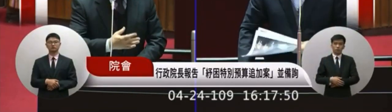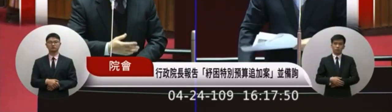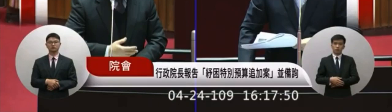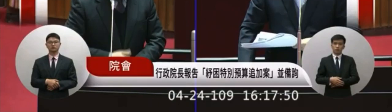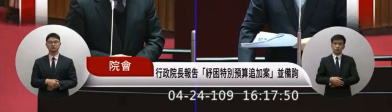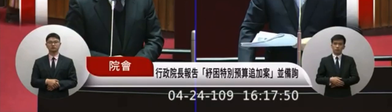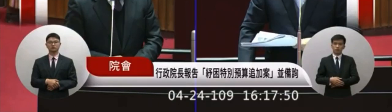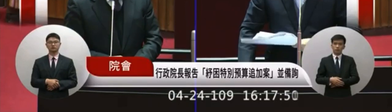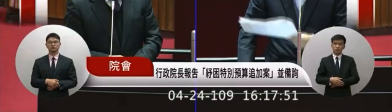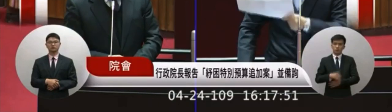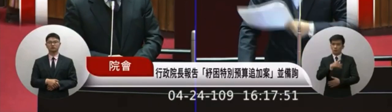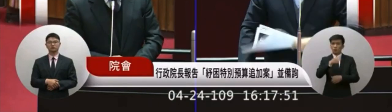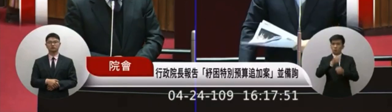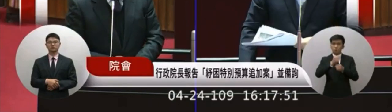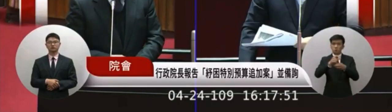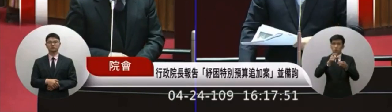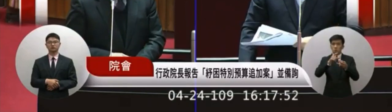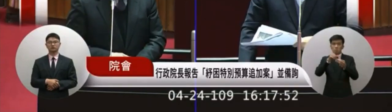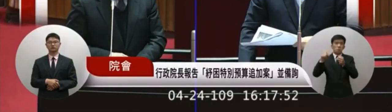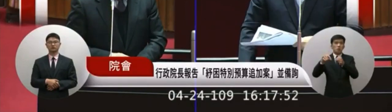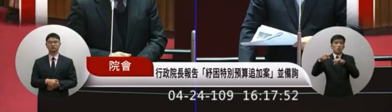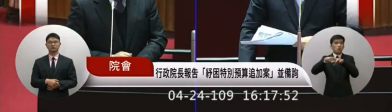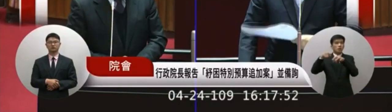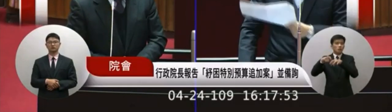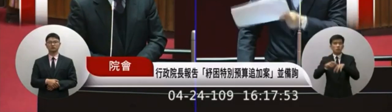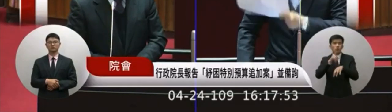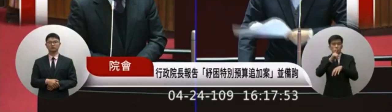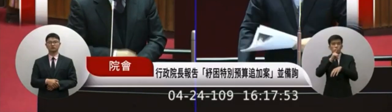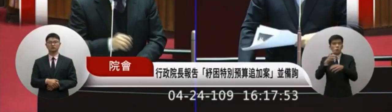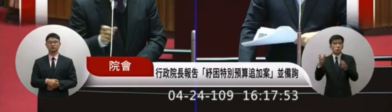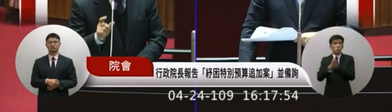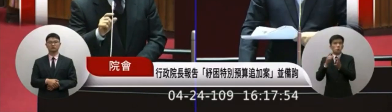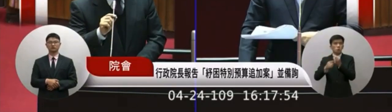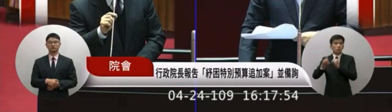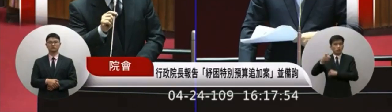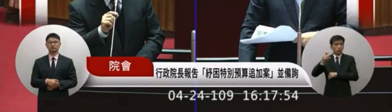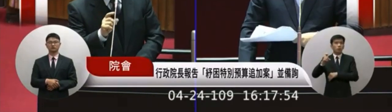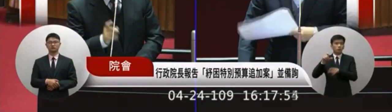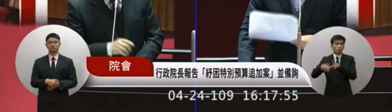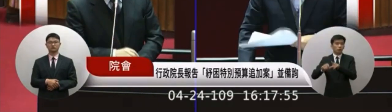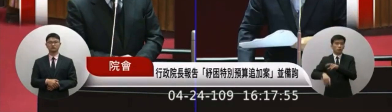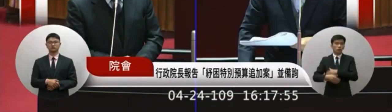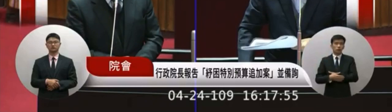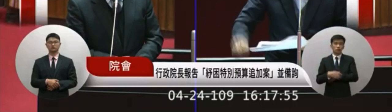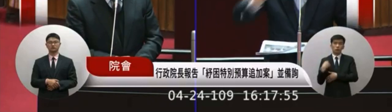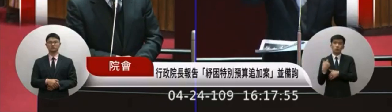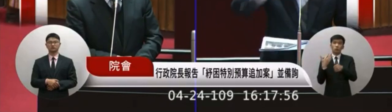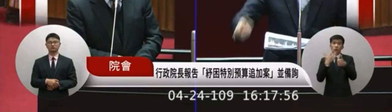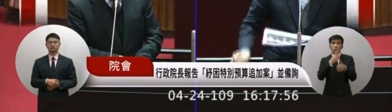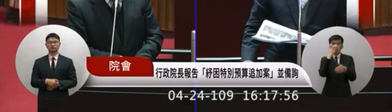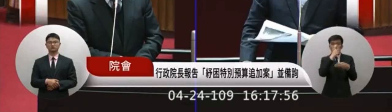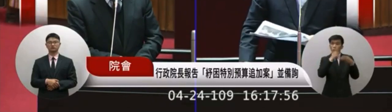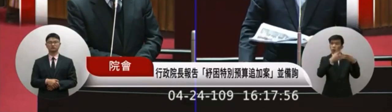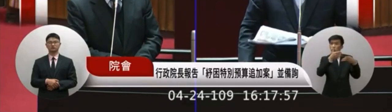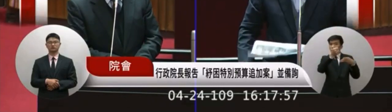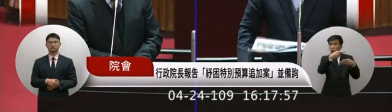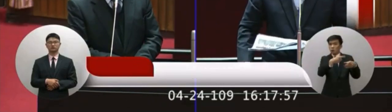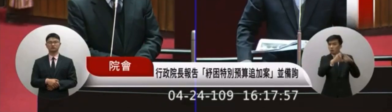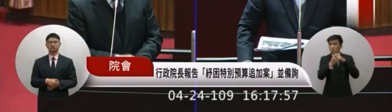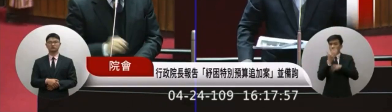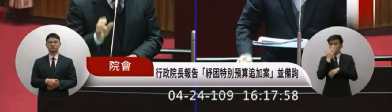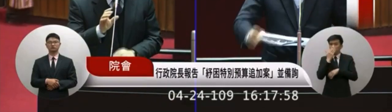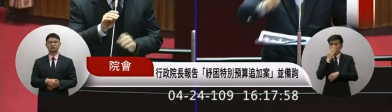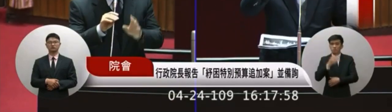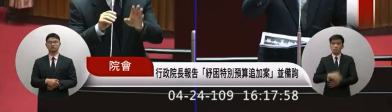就明星说10万家，我问过顾立雄主委，他不敢讲几家，他不敢